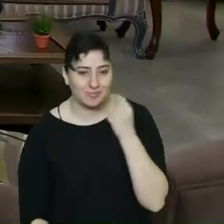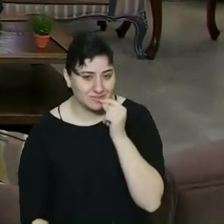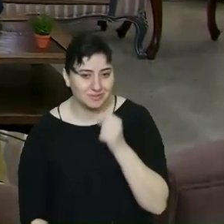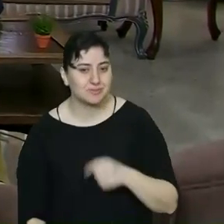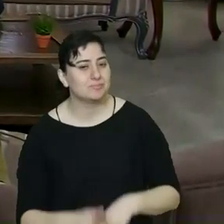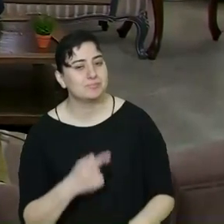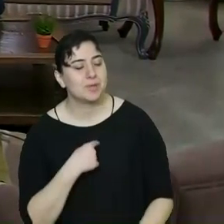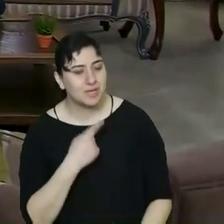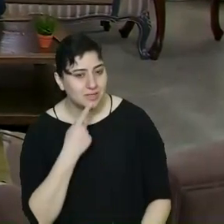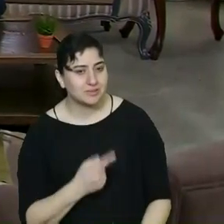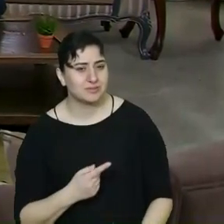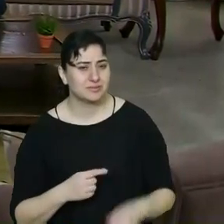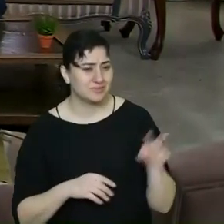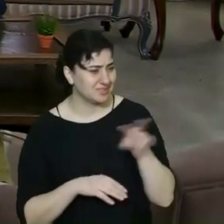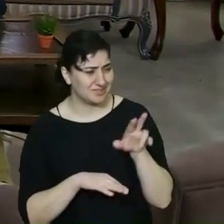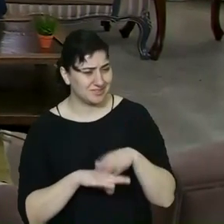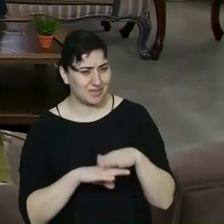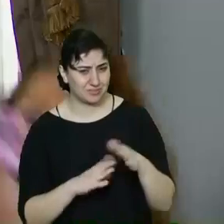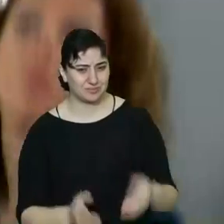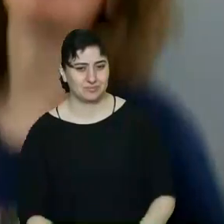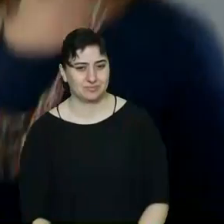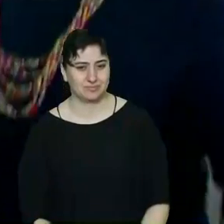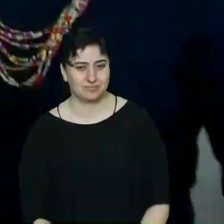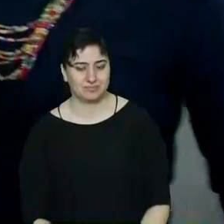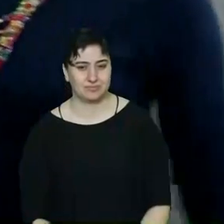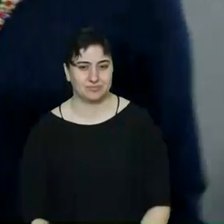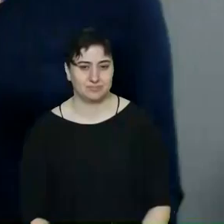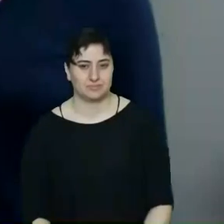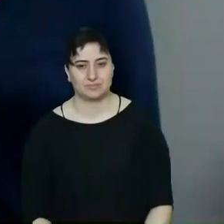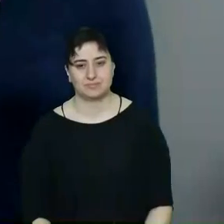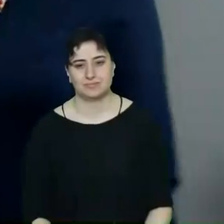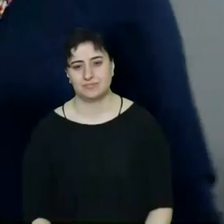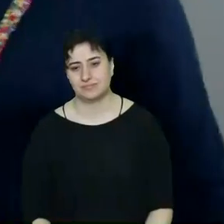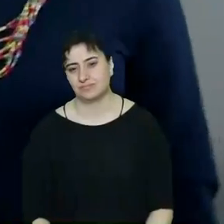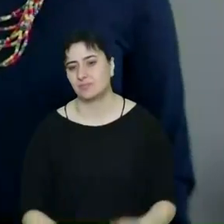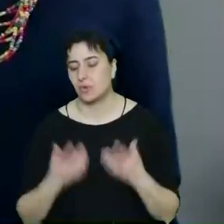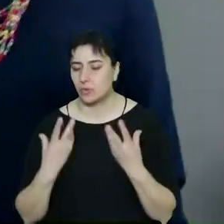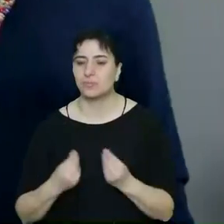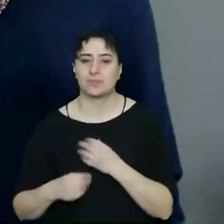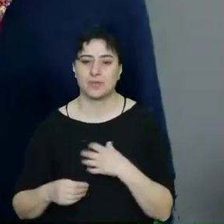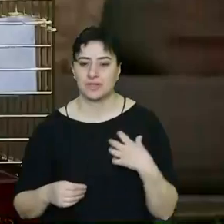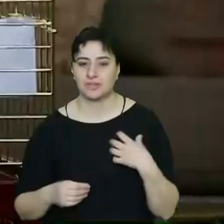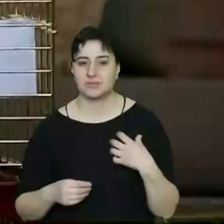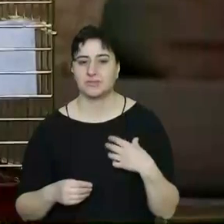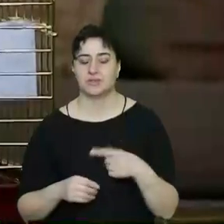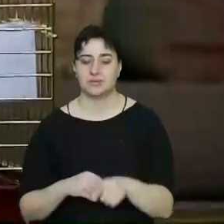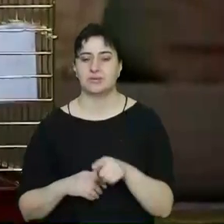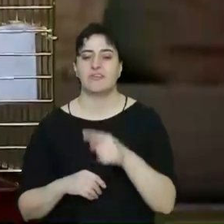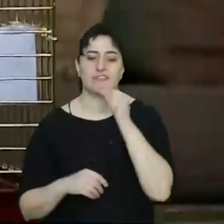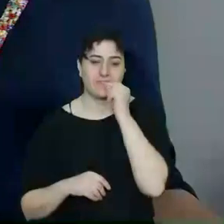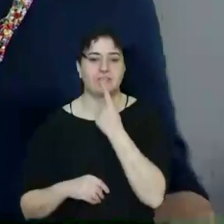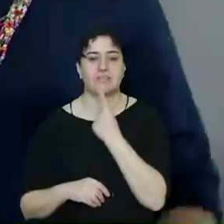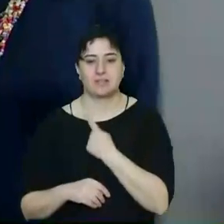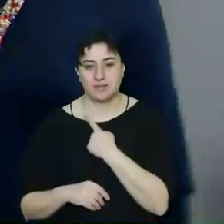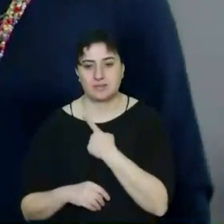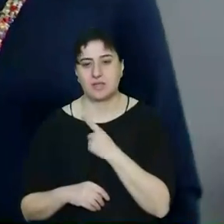üst kattan. Ne yapıyorsunuz Allah aşkına? Kafesin başından kalktılar. Aa, şöyle ki annişkocuğum, papi bana fıstık